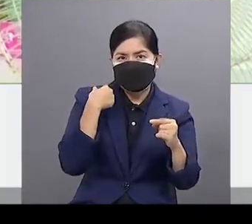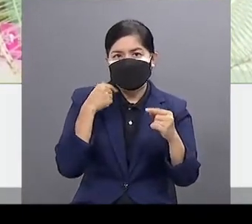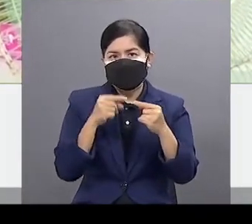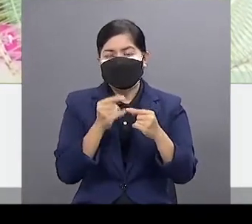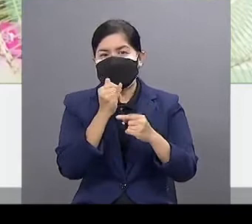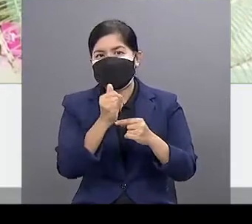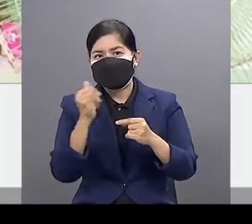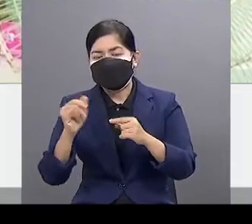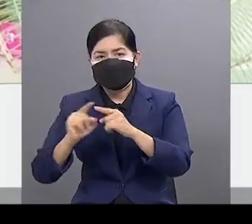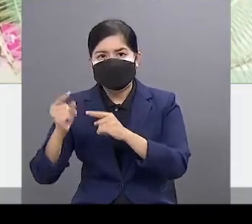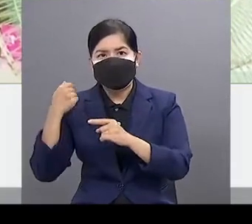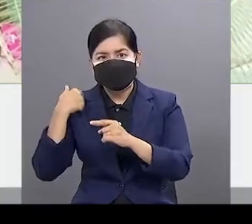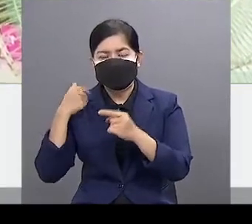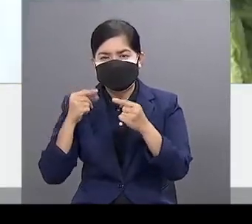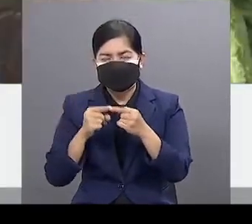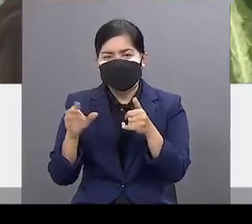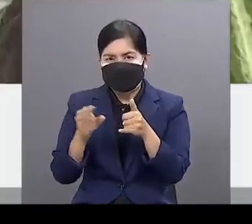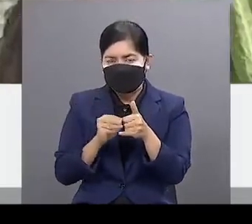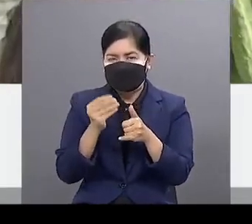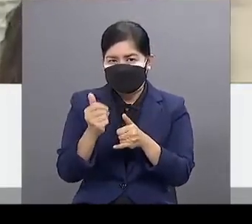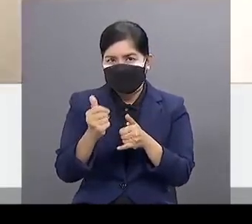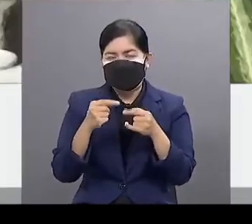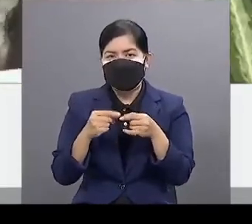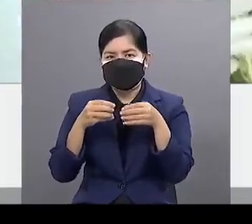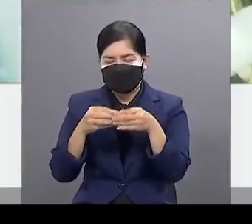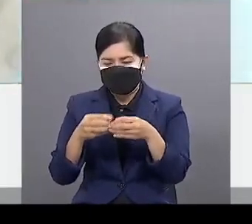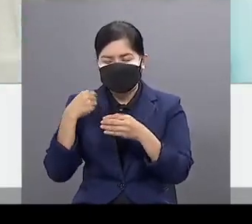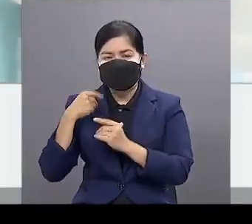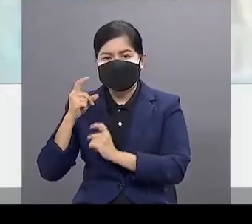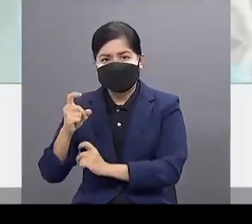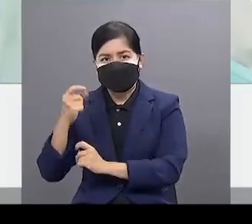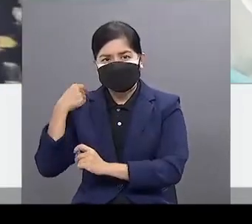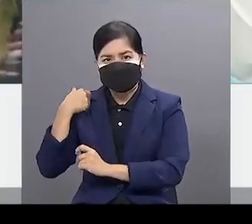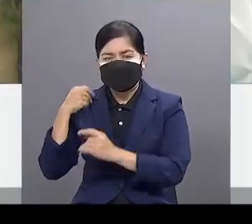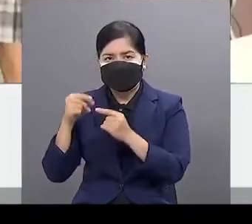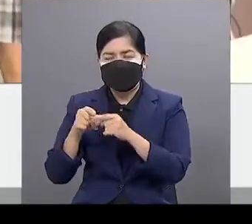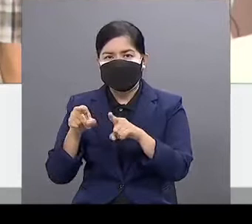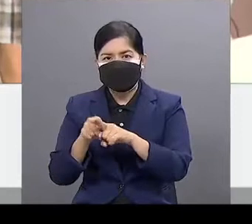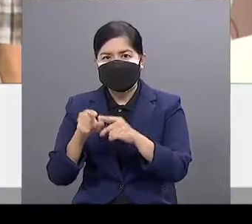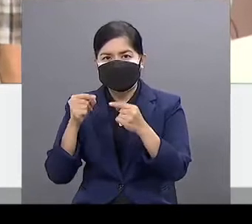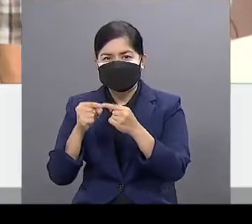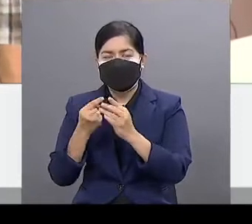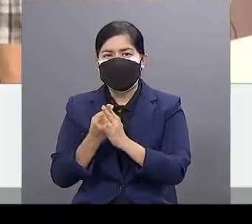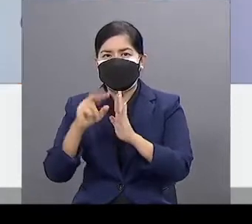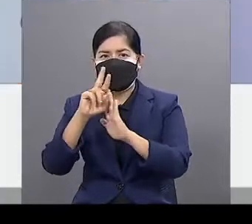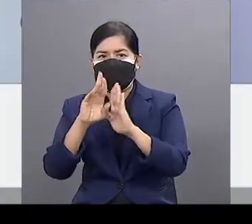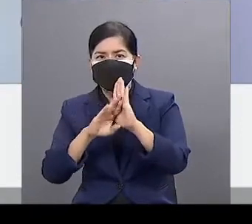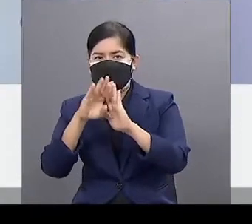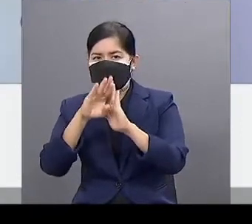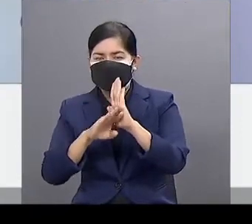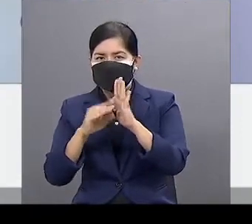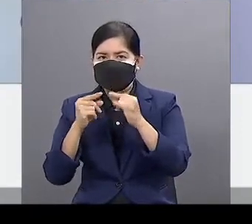ตัวประกอบกับการกลับตัวในกลุ่มเสี่ยงสูงพบว่าไม่มีความเคร่งครัดหรือดำเนินการไม่ถูกต้องครับวัน